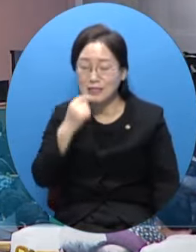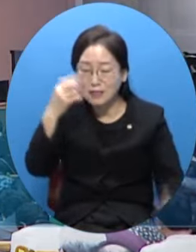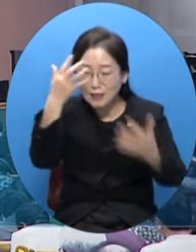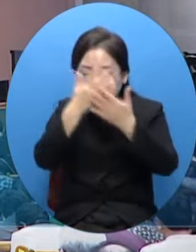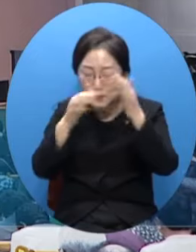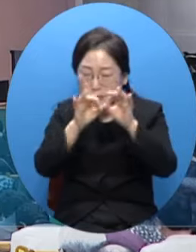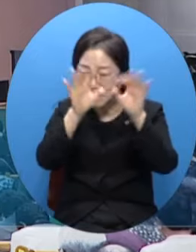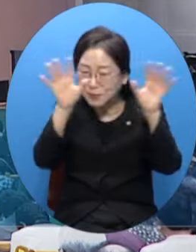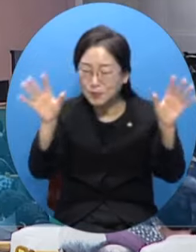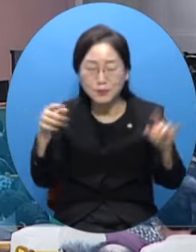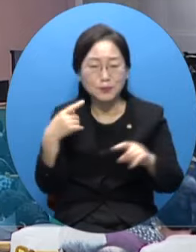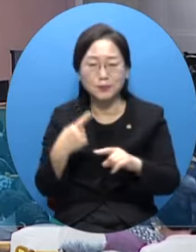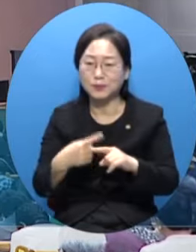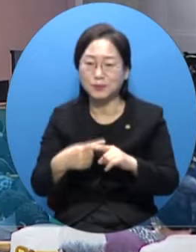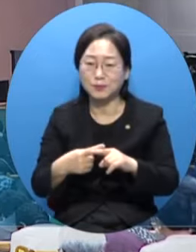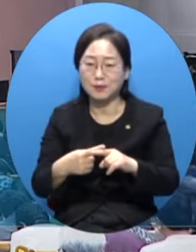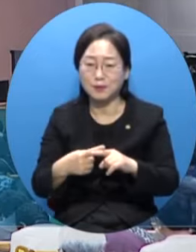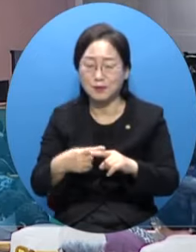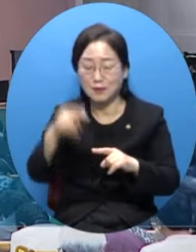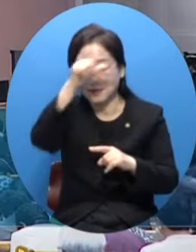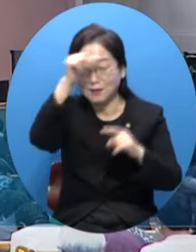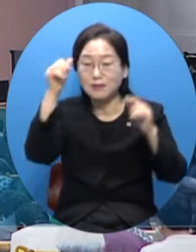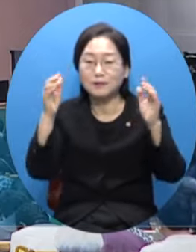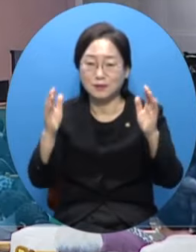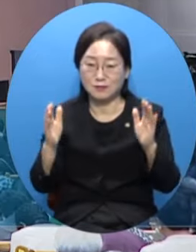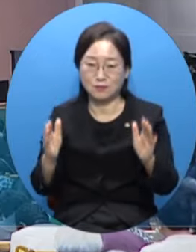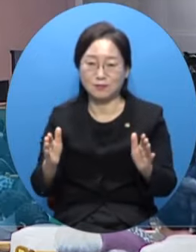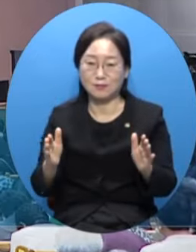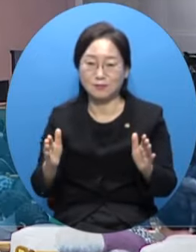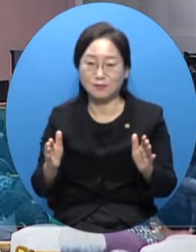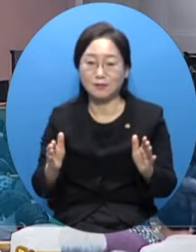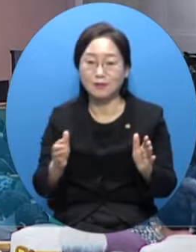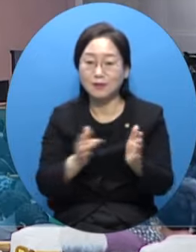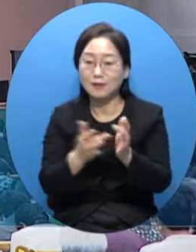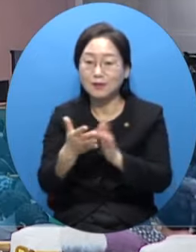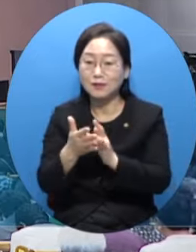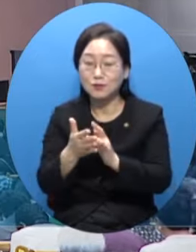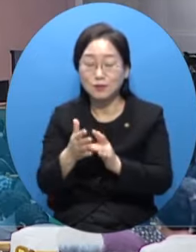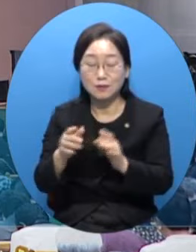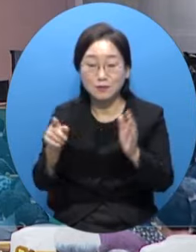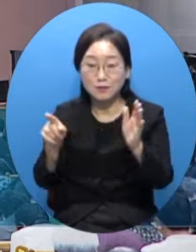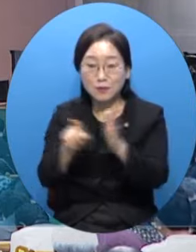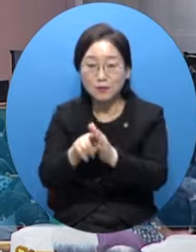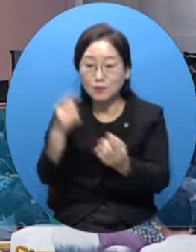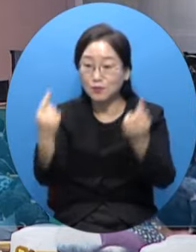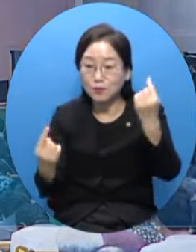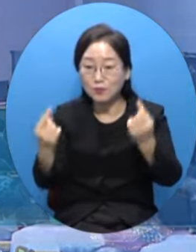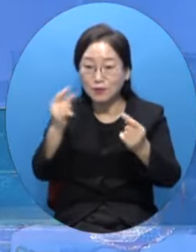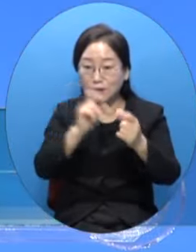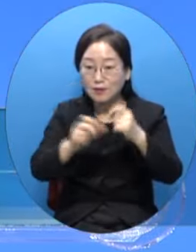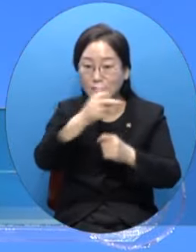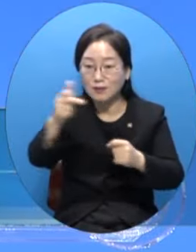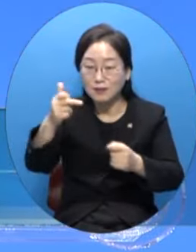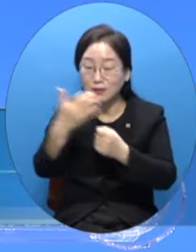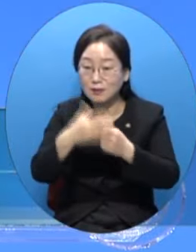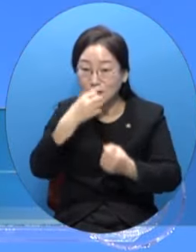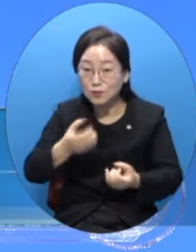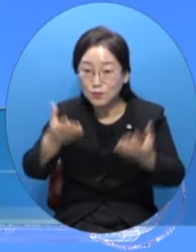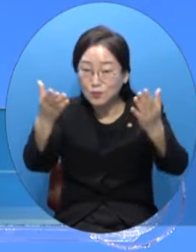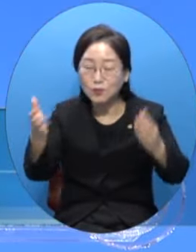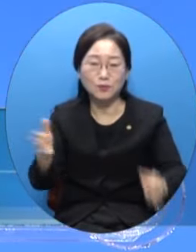사라지는 안개니라. 아침 안개처럼 쉬사라지는 인생길에서 예수님을 영접하는 것보다 더 큰 은혜와 축복이